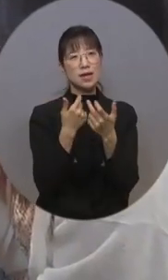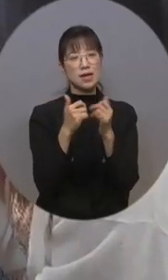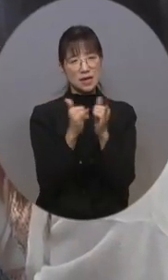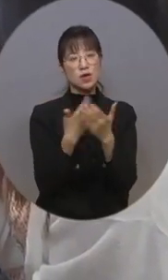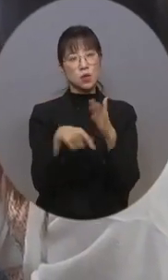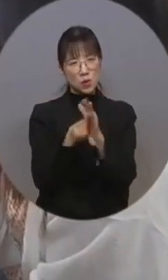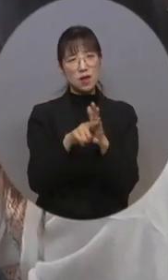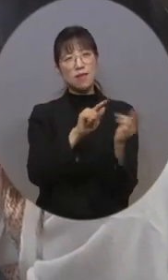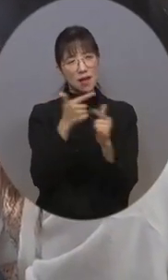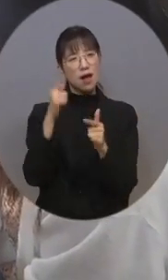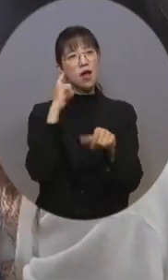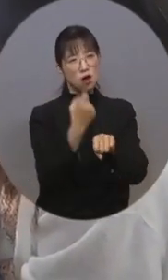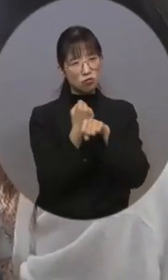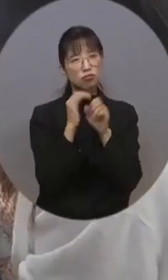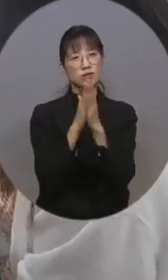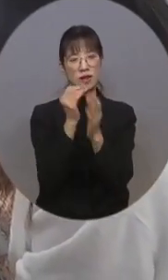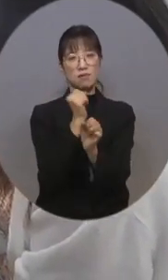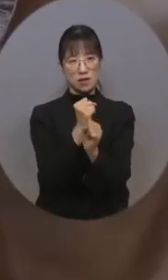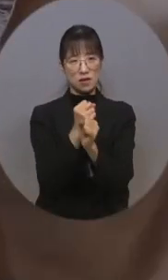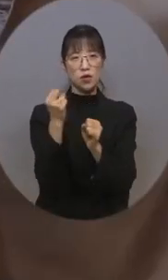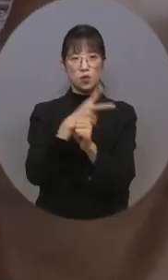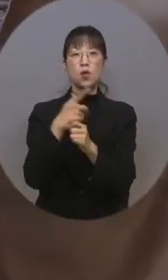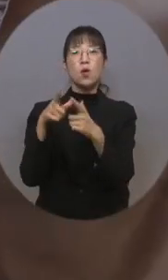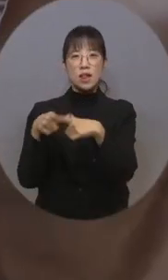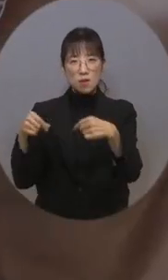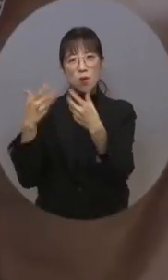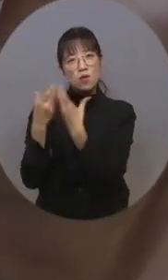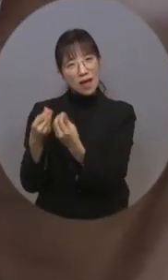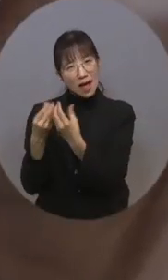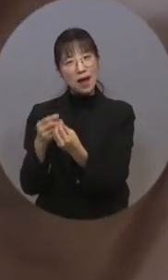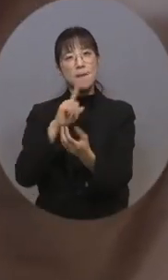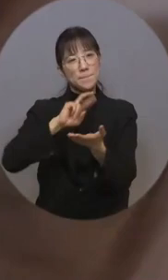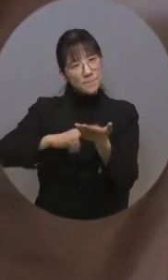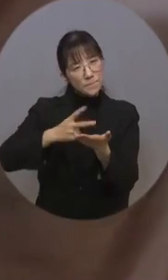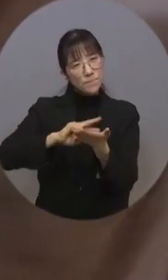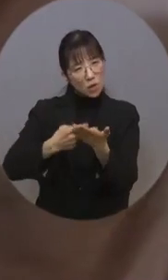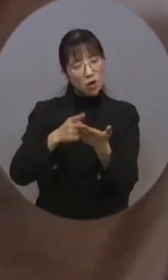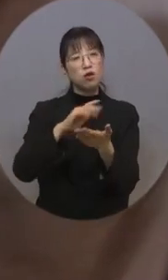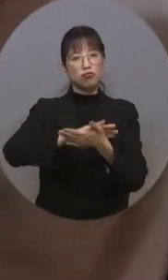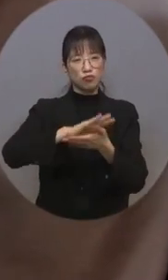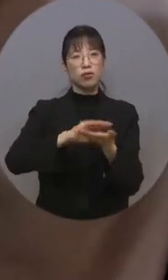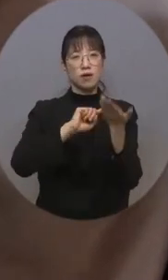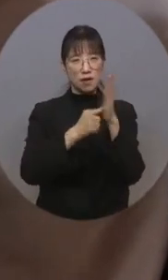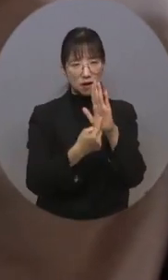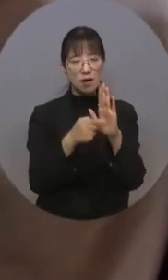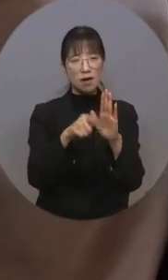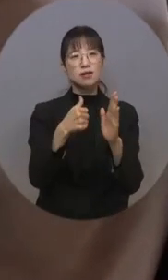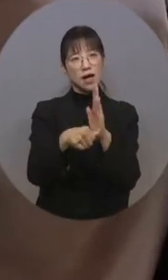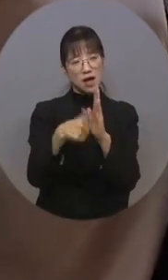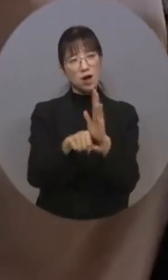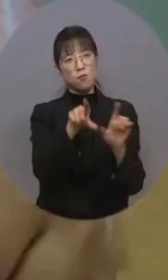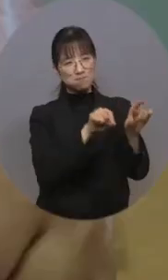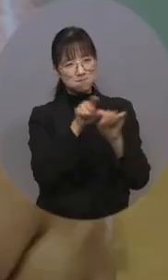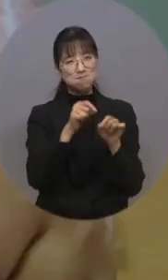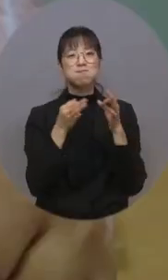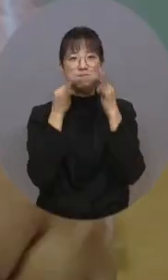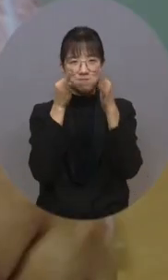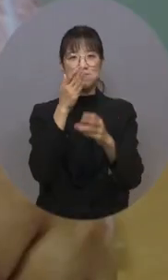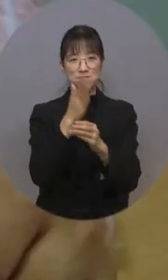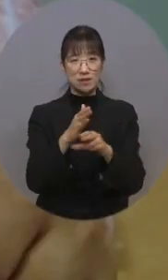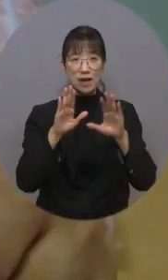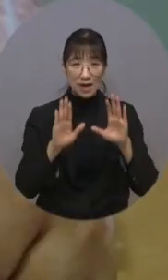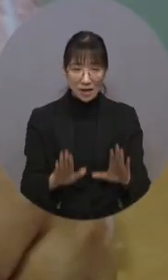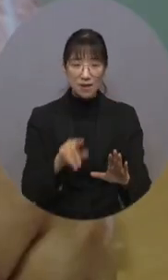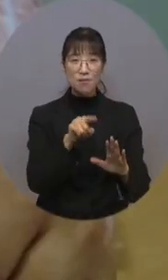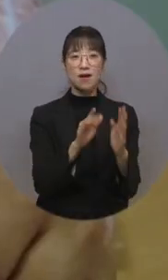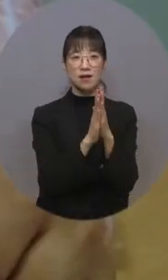책자를 출간했고 일본의 사례집을 번역, 출간하는 등 장애인 현장 자료를 제공하는 데 힘써오고 있습니다. 이번에 발간한